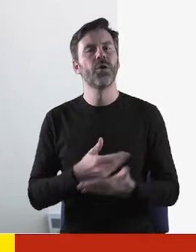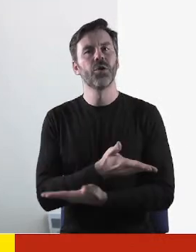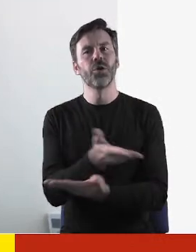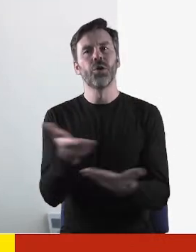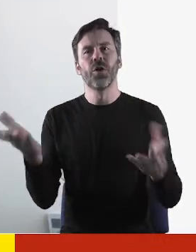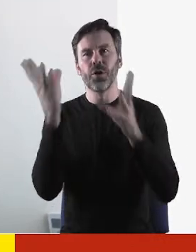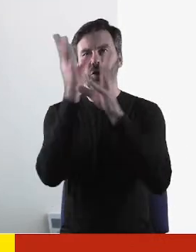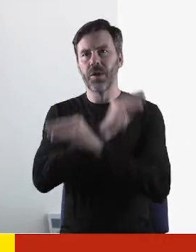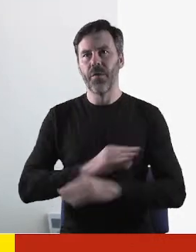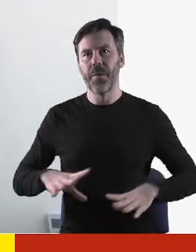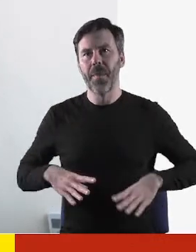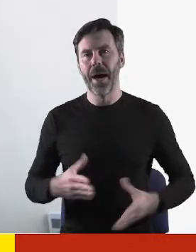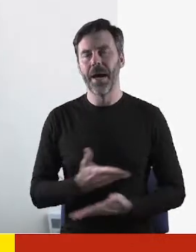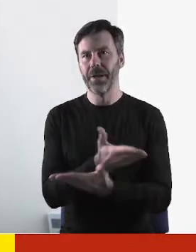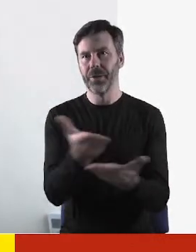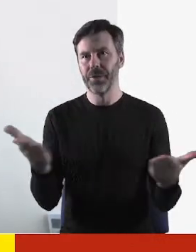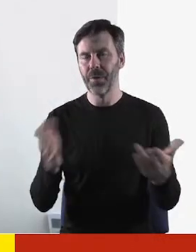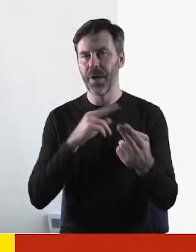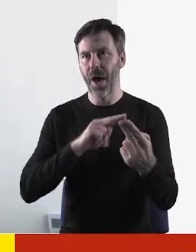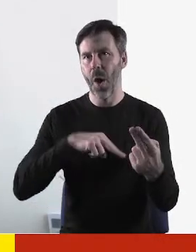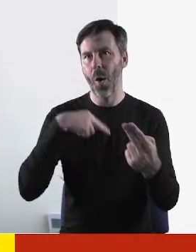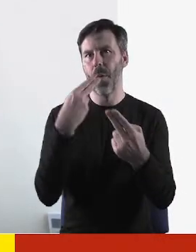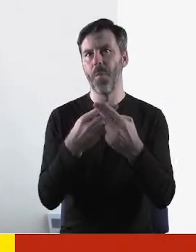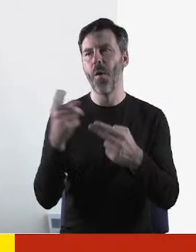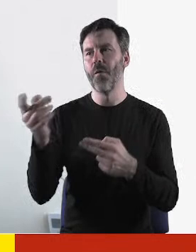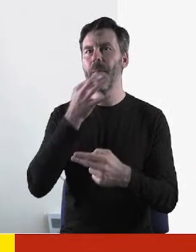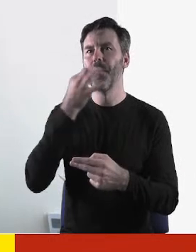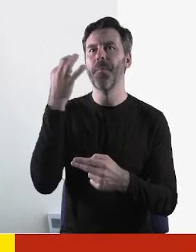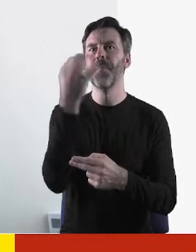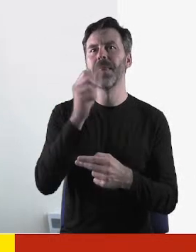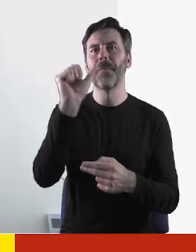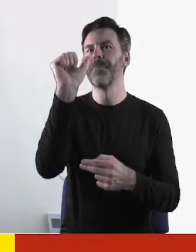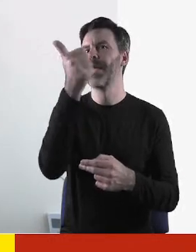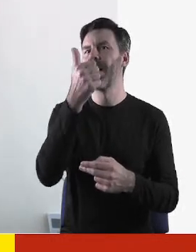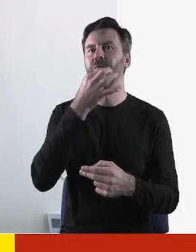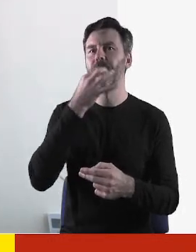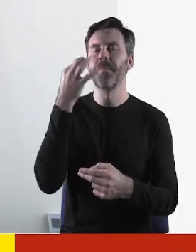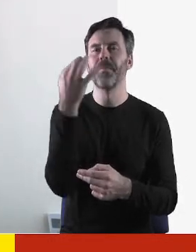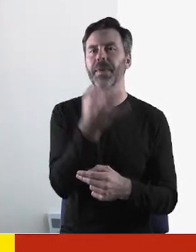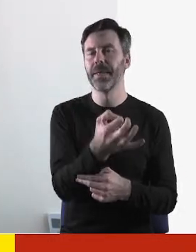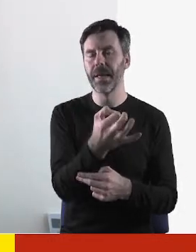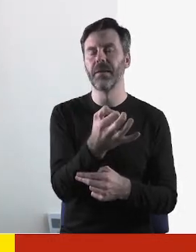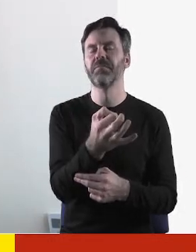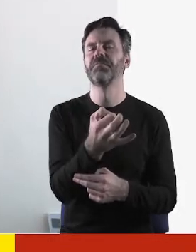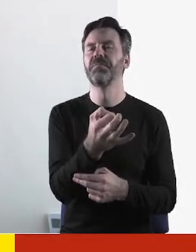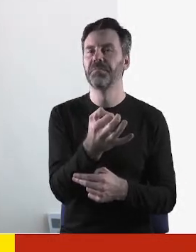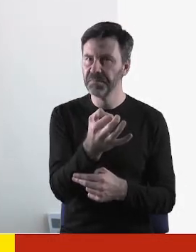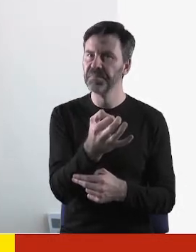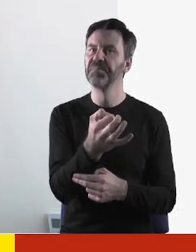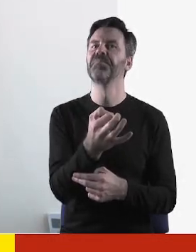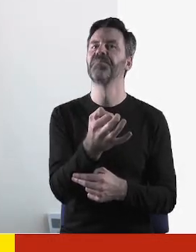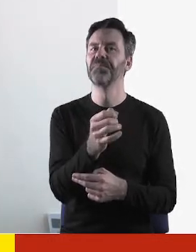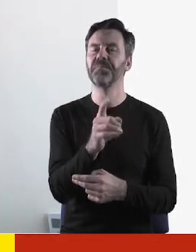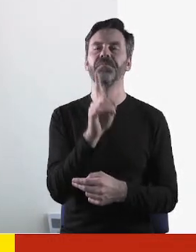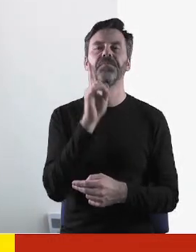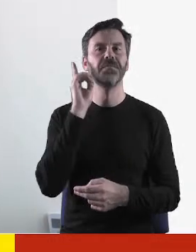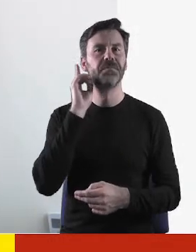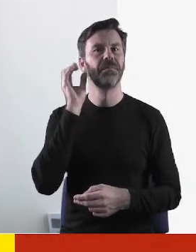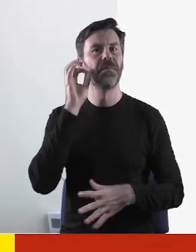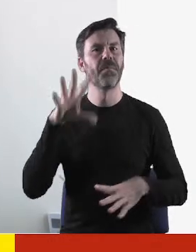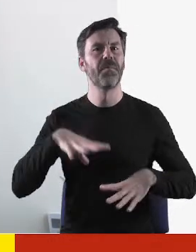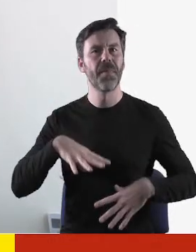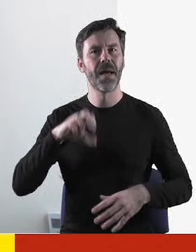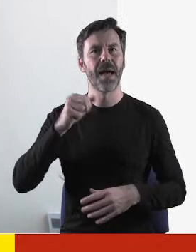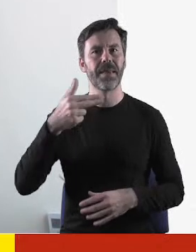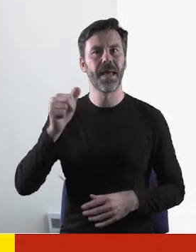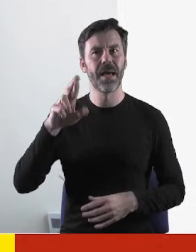szanowni państwo. Odpowiadając na pytanie pierwsze, jak słusznie pani radna Anna Rabiega zauważyła,